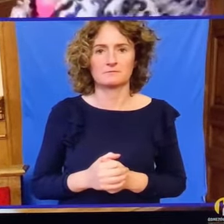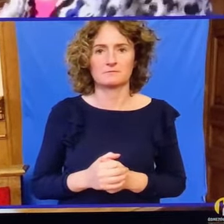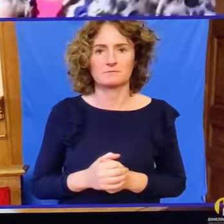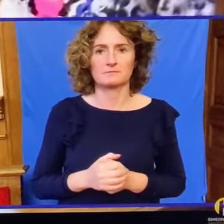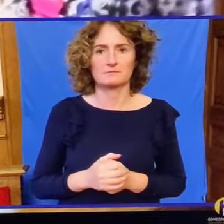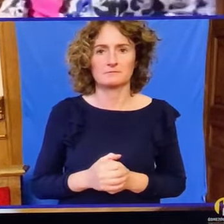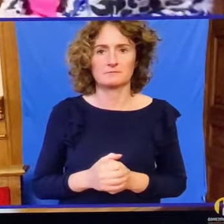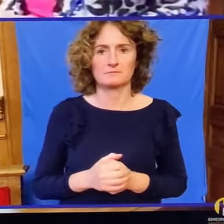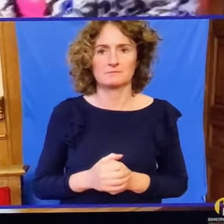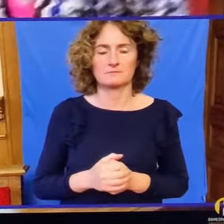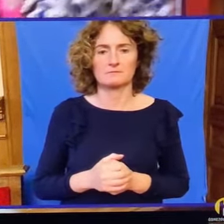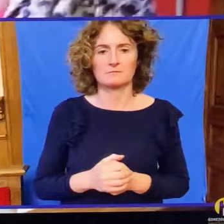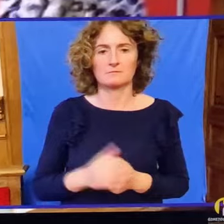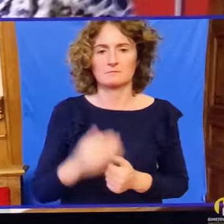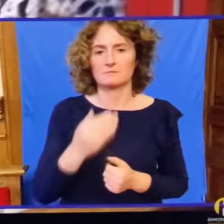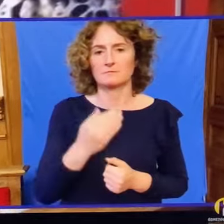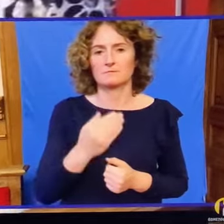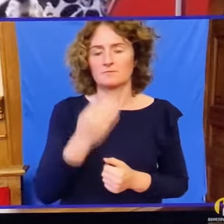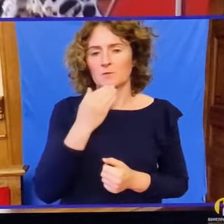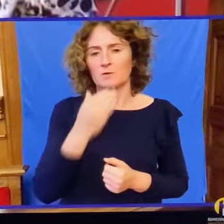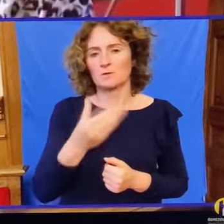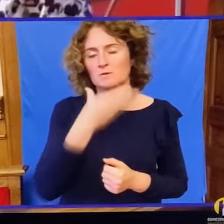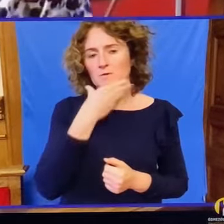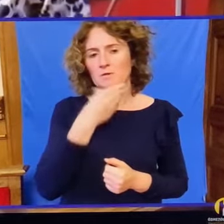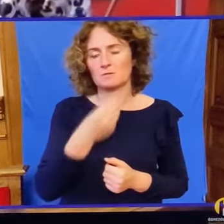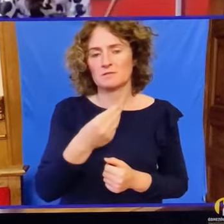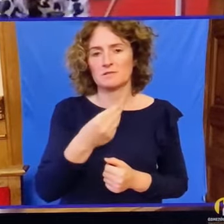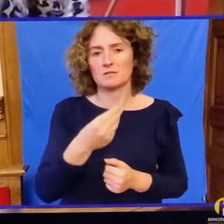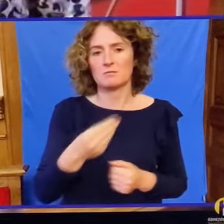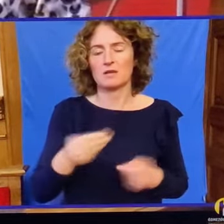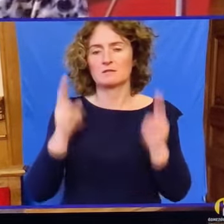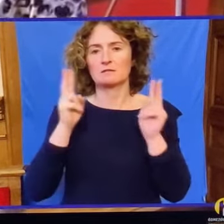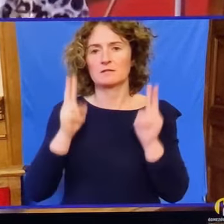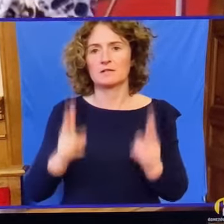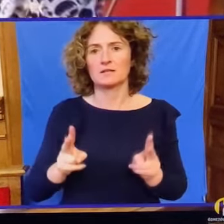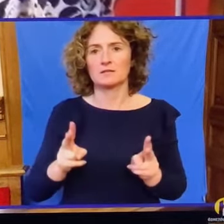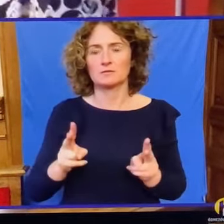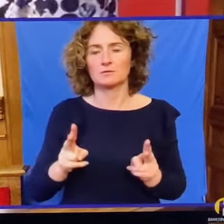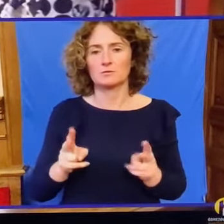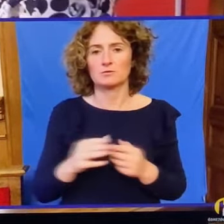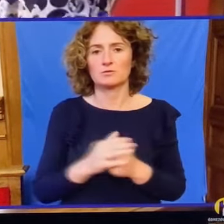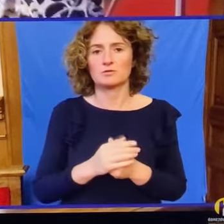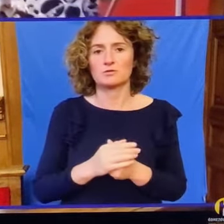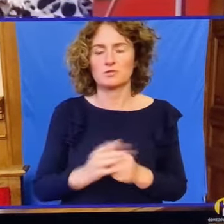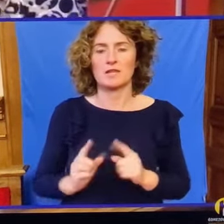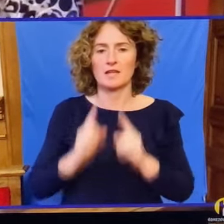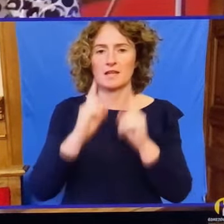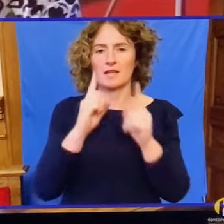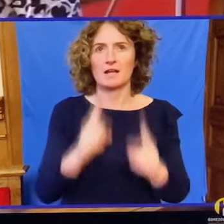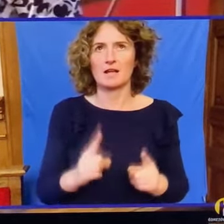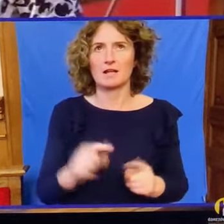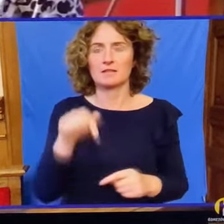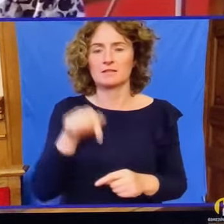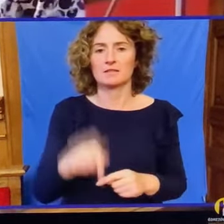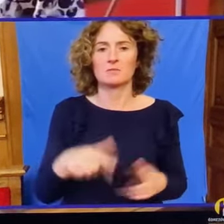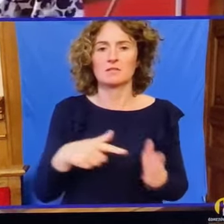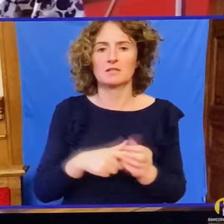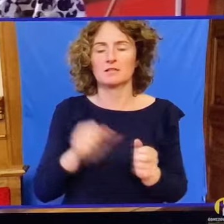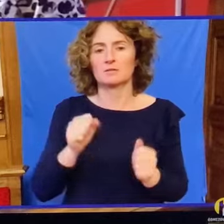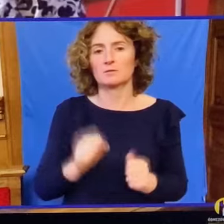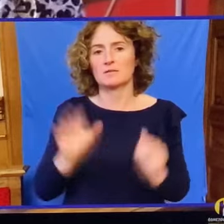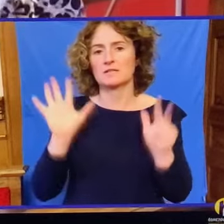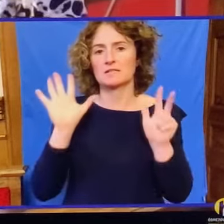Mondd el nyugodtan. Köszönöm a megszólalási lehetőséget, bár álltam már ezen a helyen 2018-ban